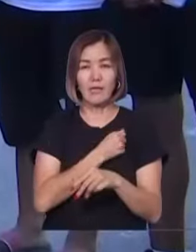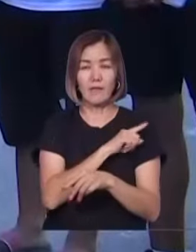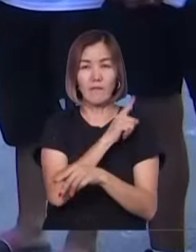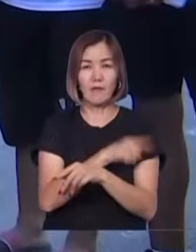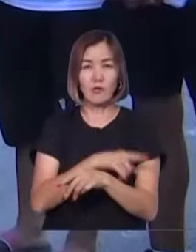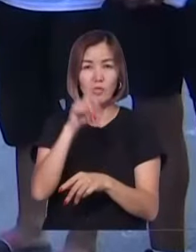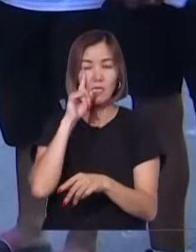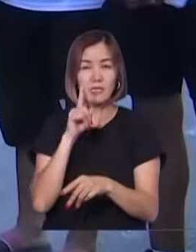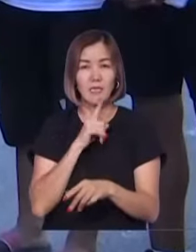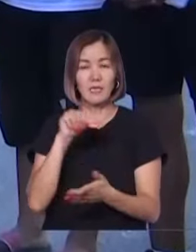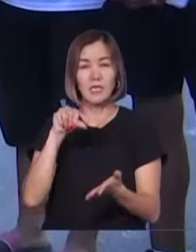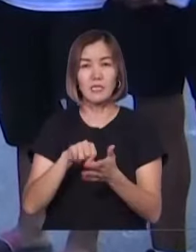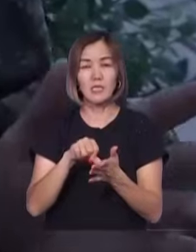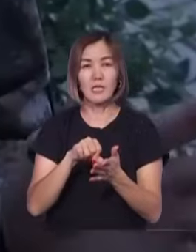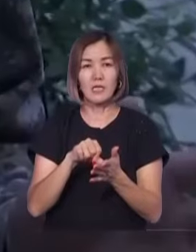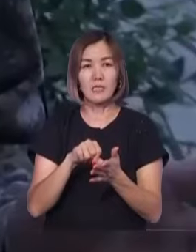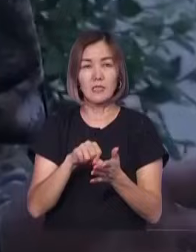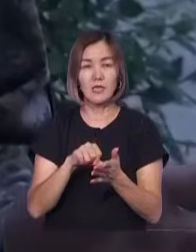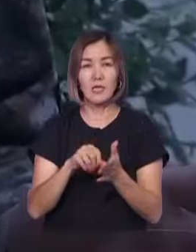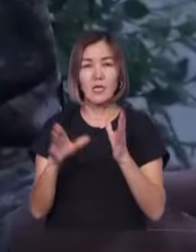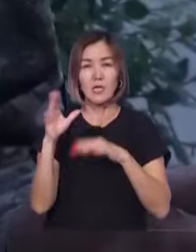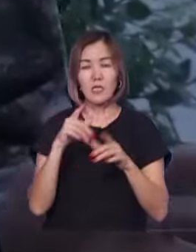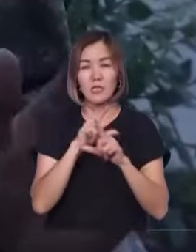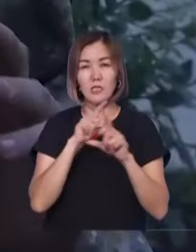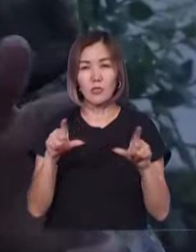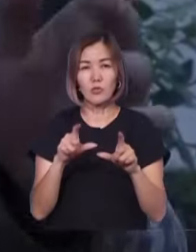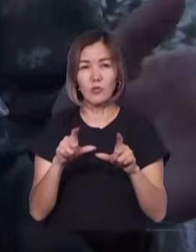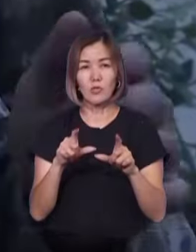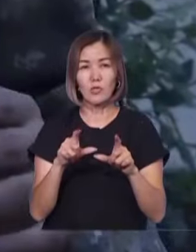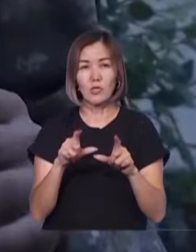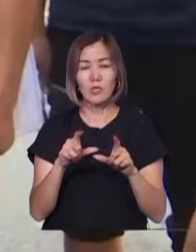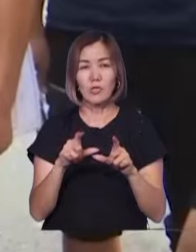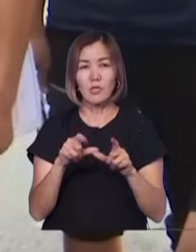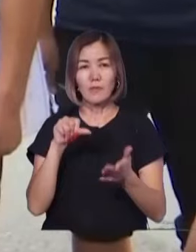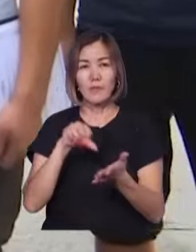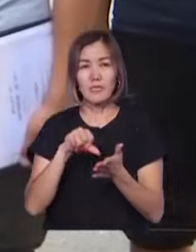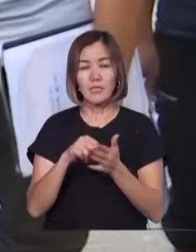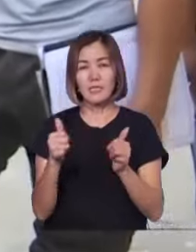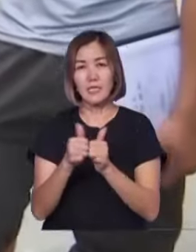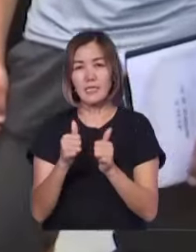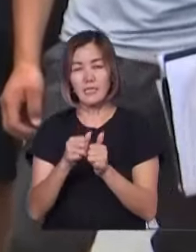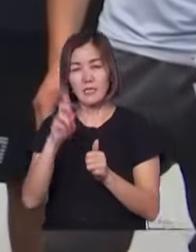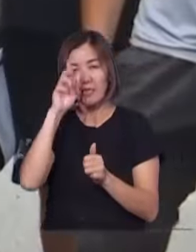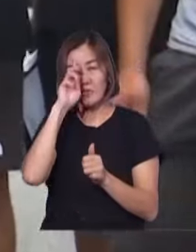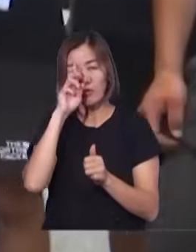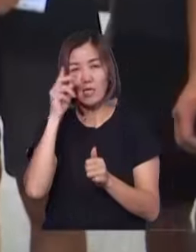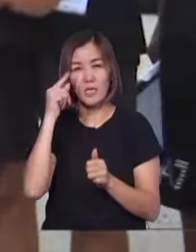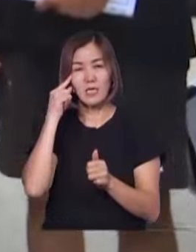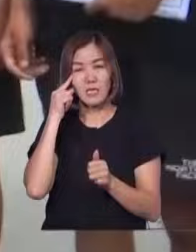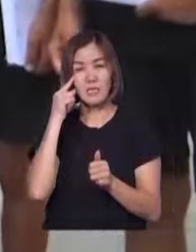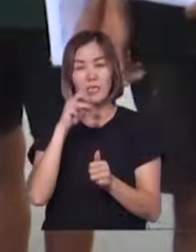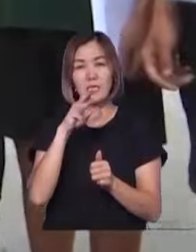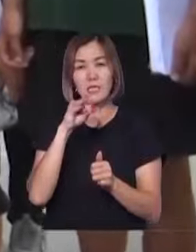Сил государств членов укб в стенах института военную науку студию и представители из соседних государств Кыргызстана и